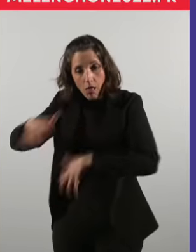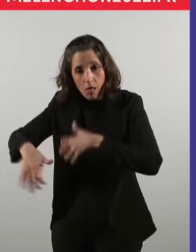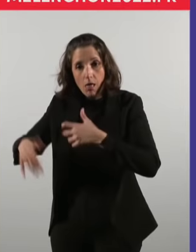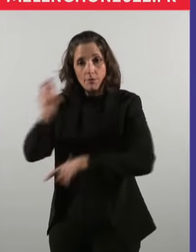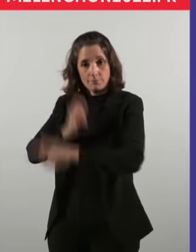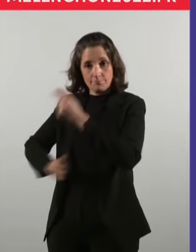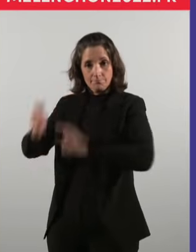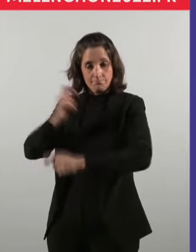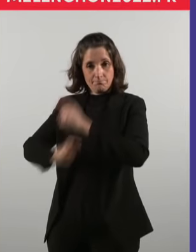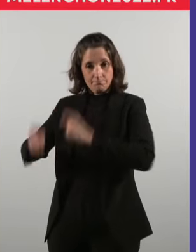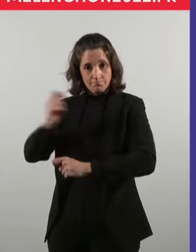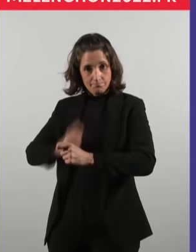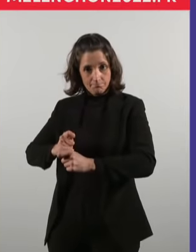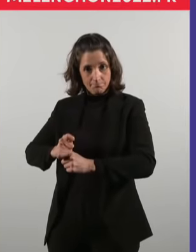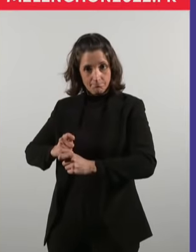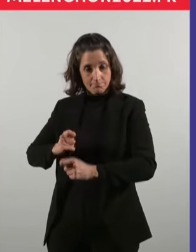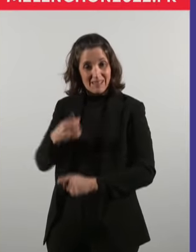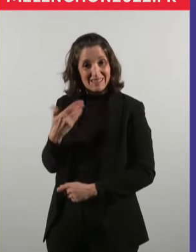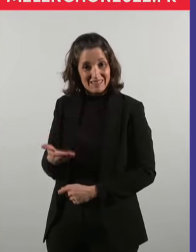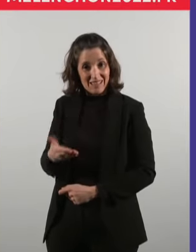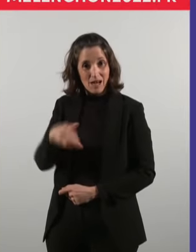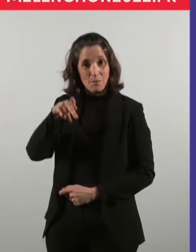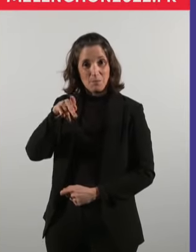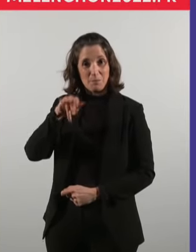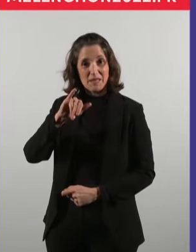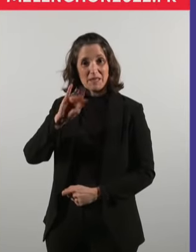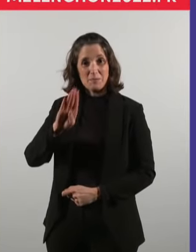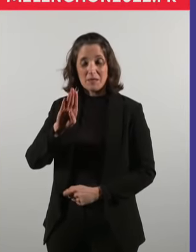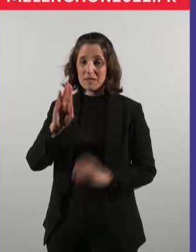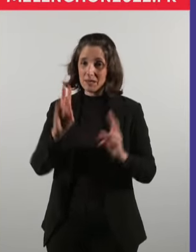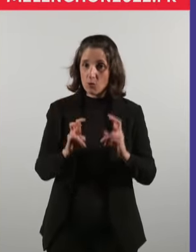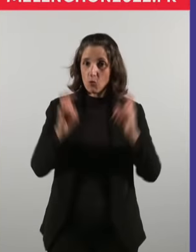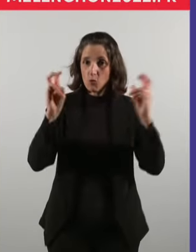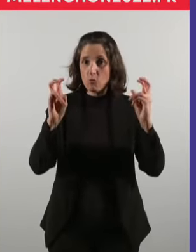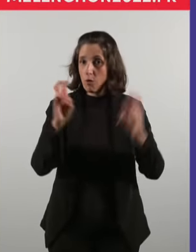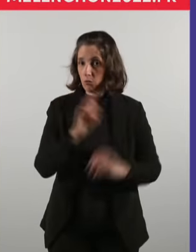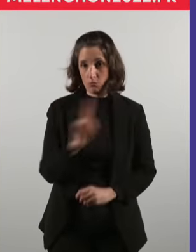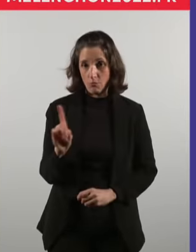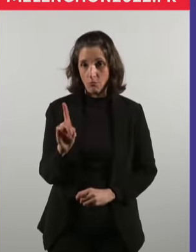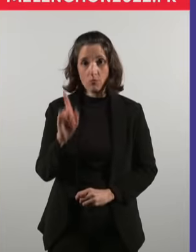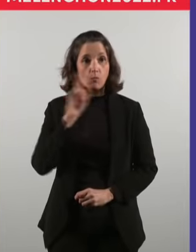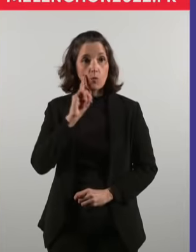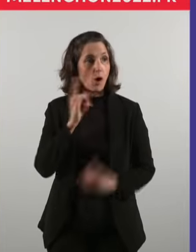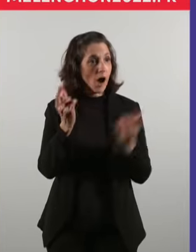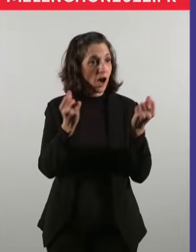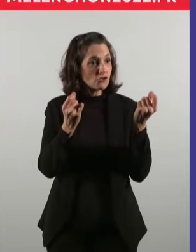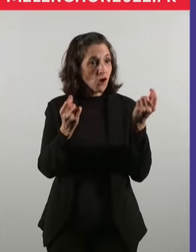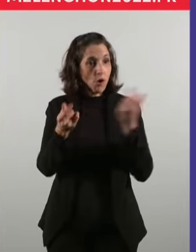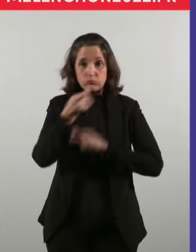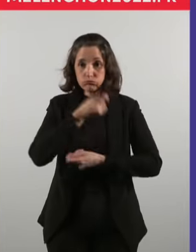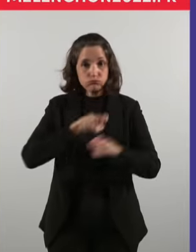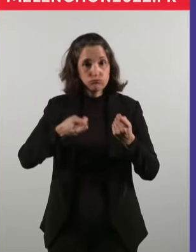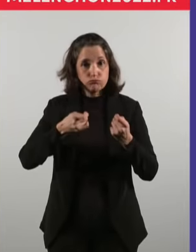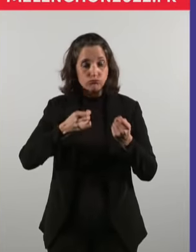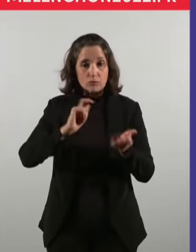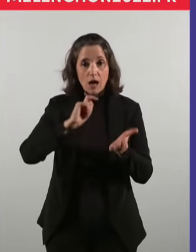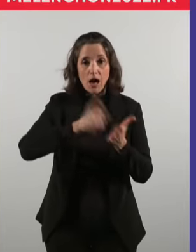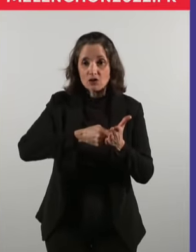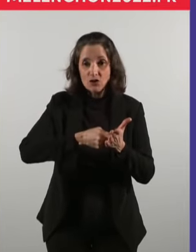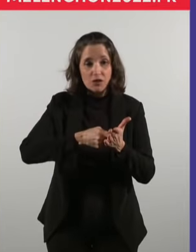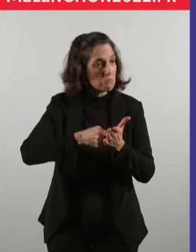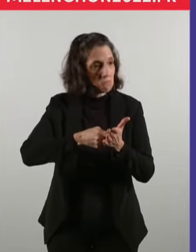il n'augmente pas le PIB, car il ne donne pas lieu à des échanges d'argent. Rien n'est acheté ni vendu.